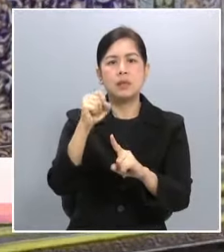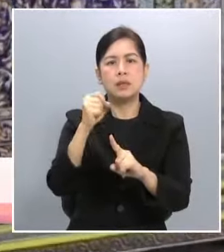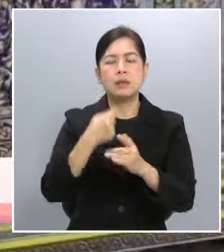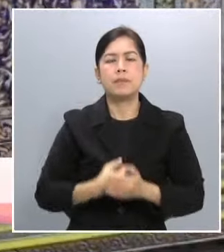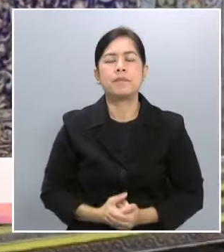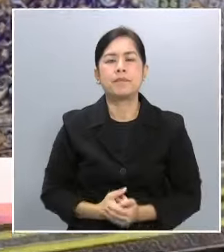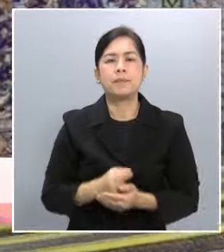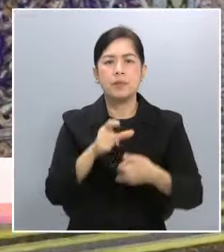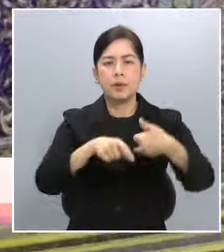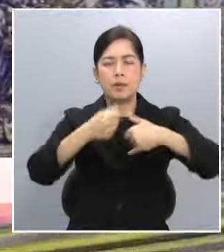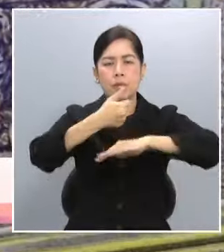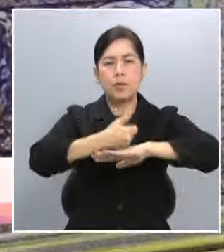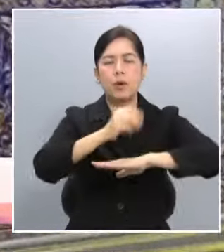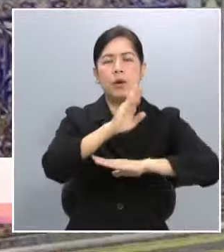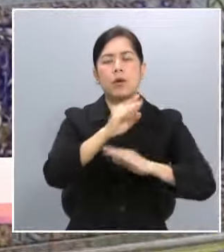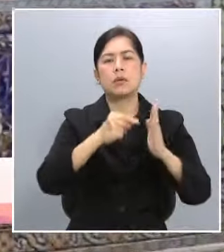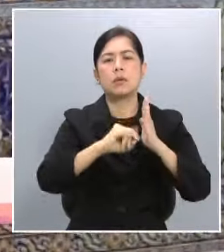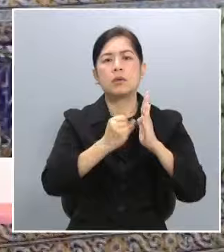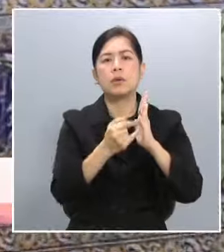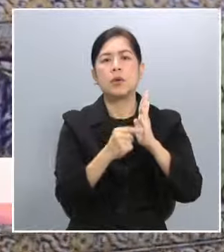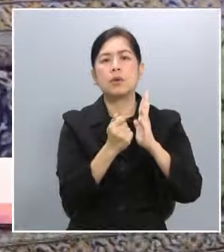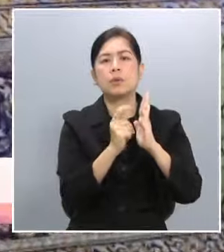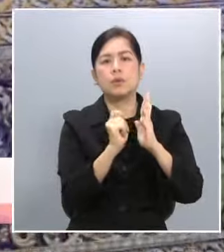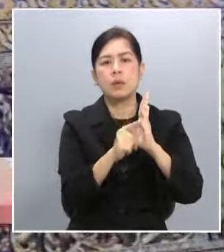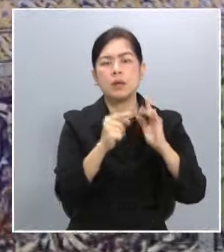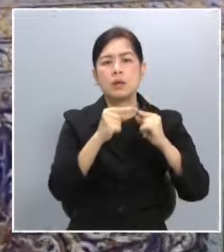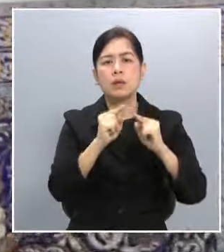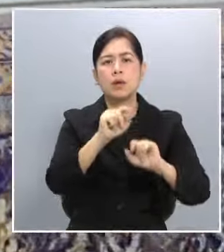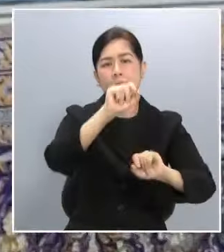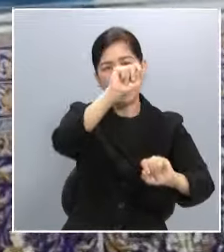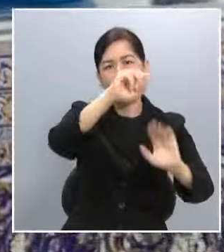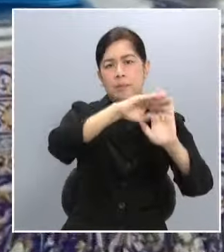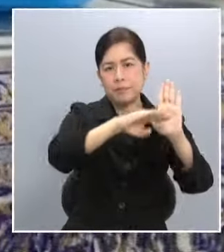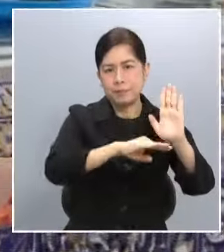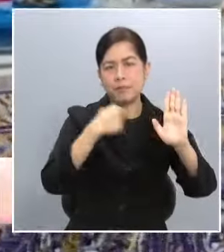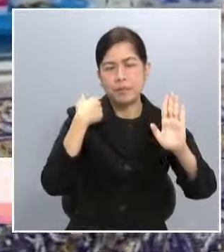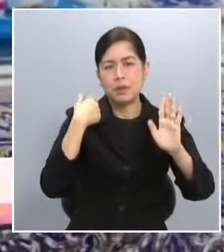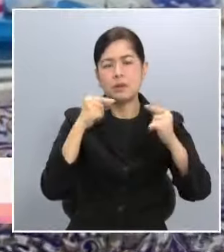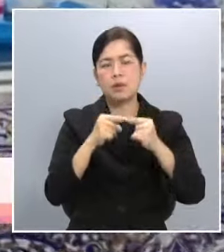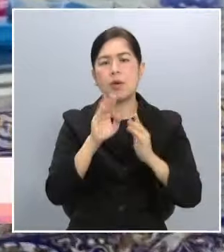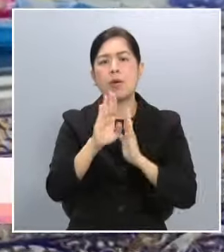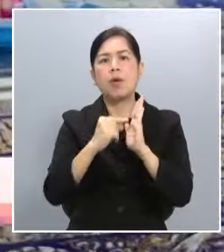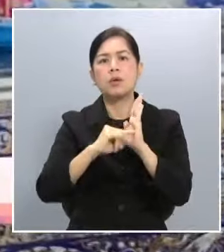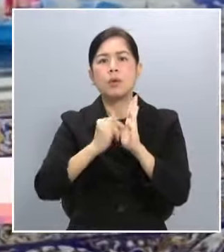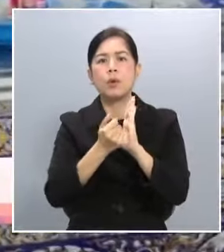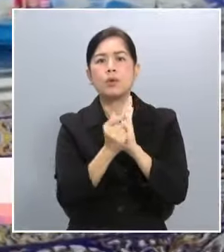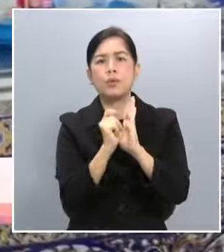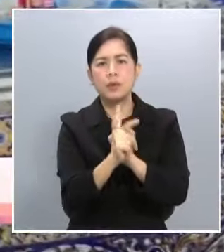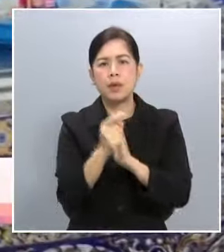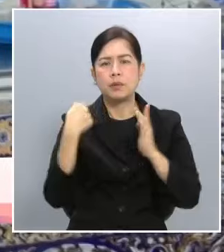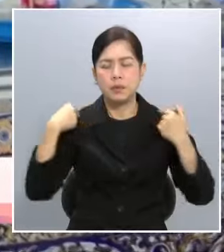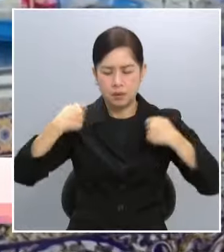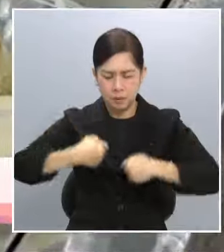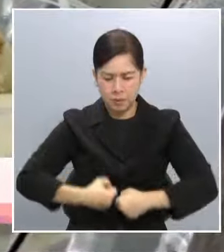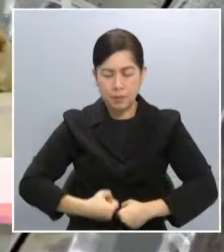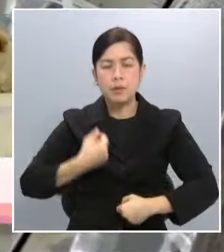ดอุทัยธานีผู้ว่าธีรพัฒน์คัชมาศได้ออกประกาศเชิญชวนส่วนราชการในจังหวัดให้แต่งกายไว้อาลัยแก่ผู้เสียชีวิต